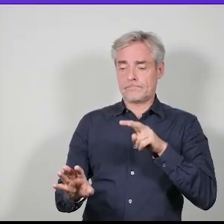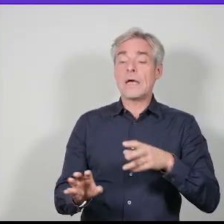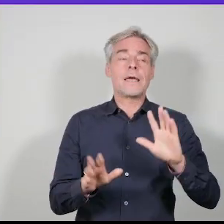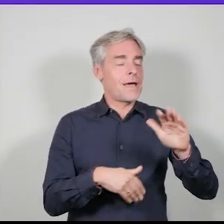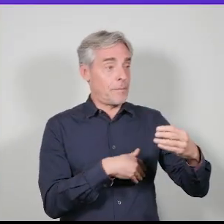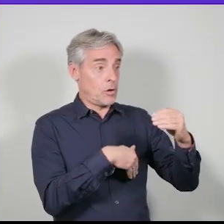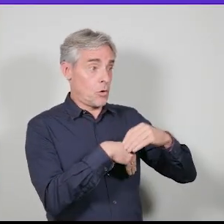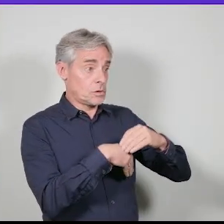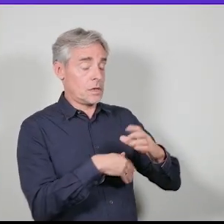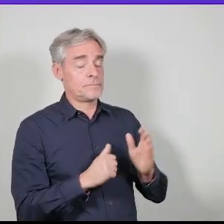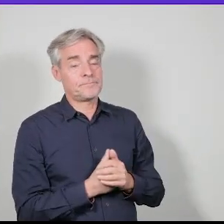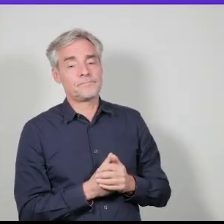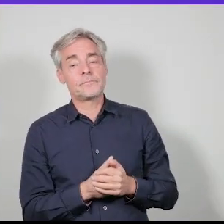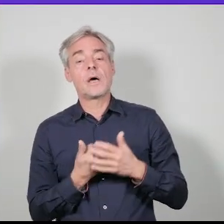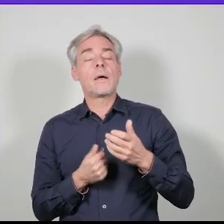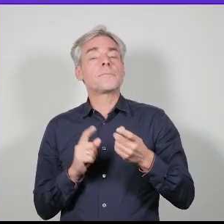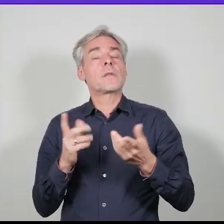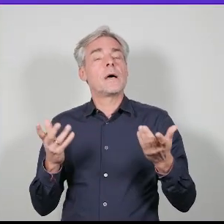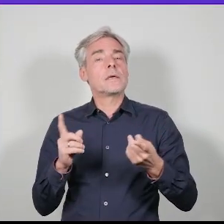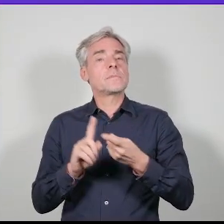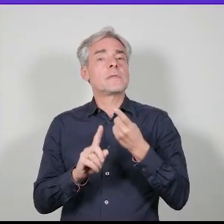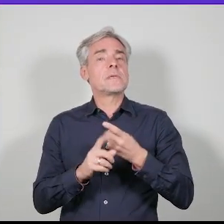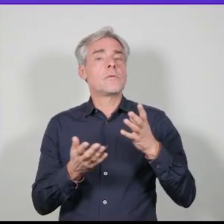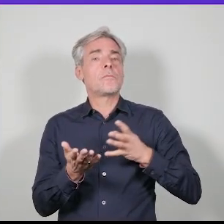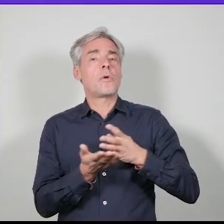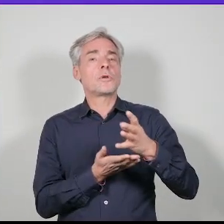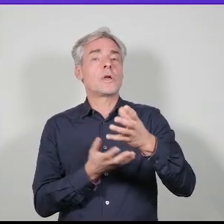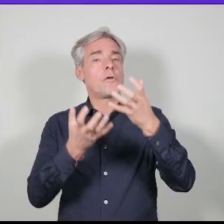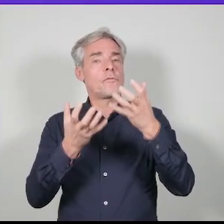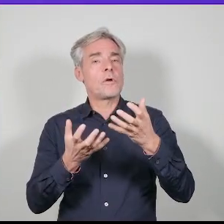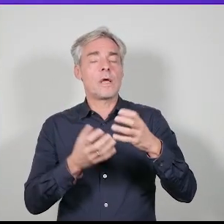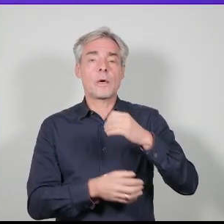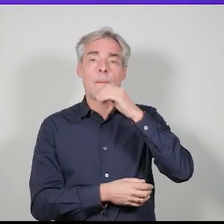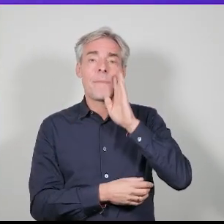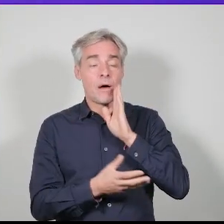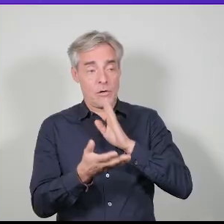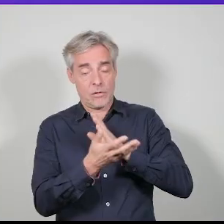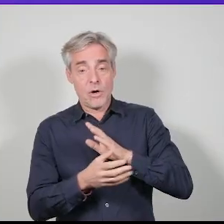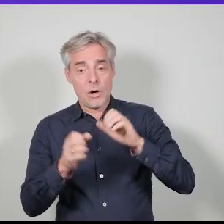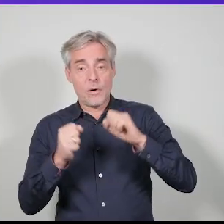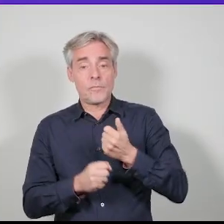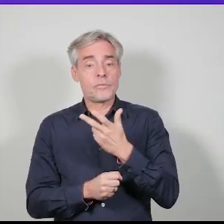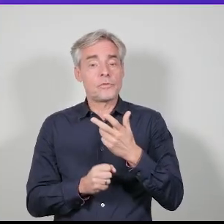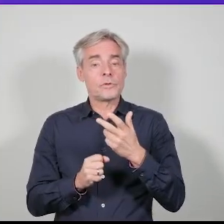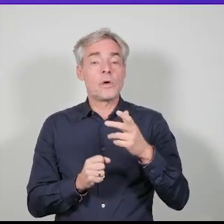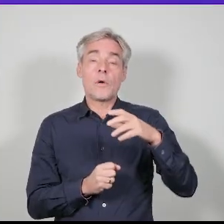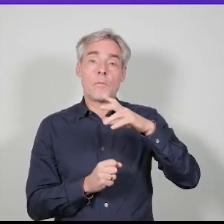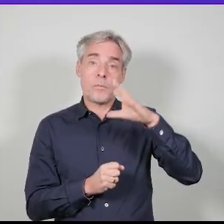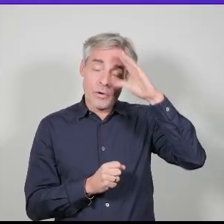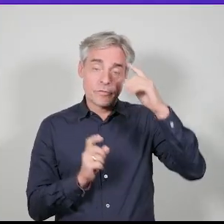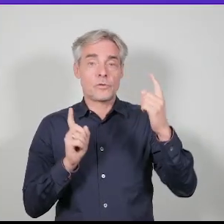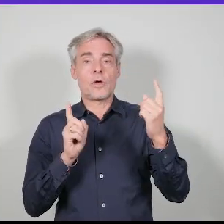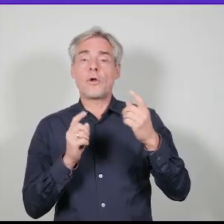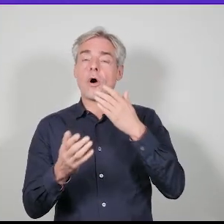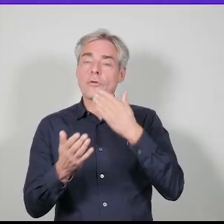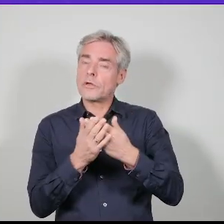conseiller le parent. Une des particularités aussi du projet, c'est qu'on souhaitait que les parents puissent rencontrer plusieurs fois le professionnel